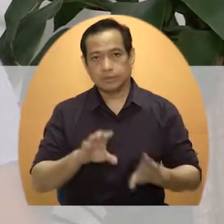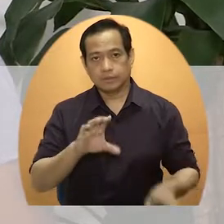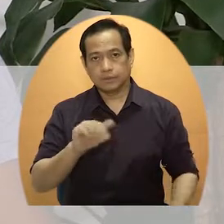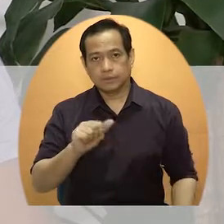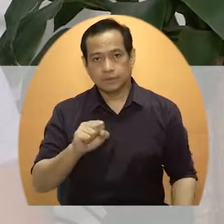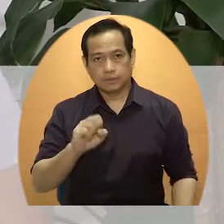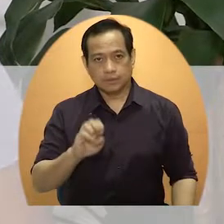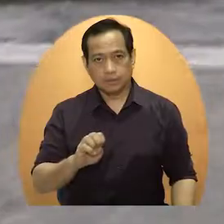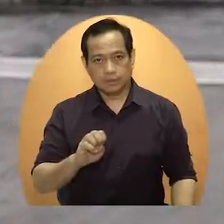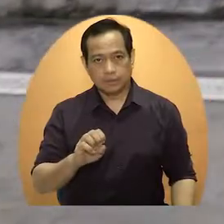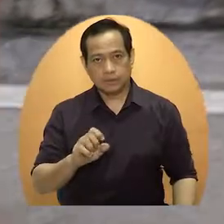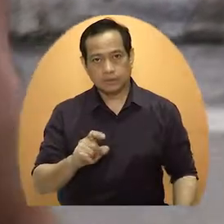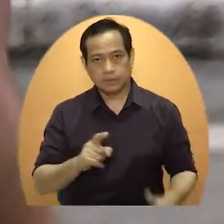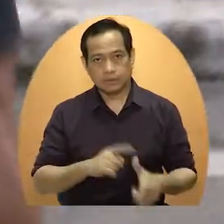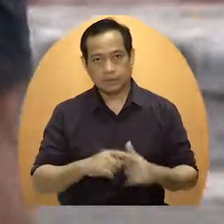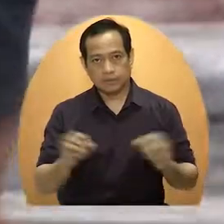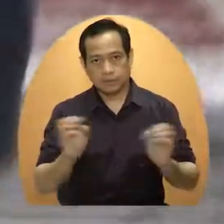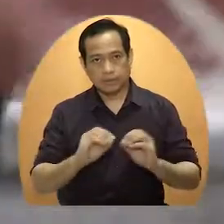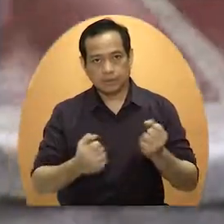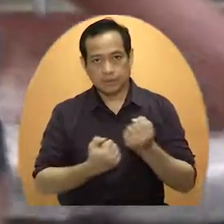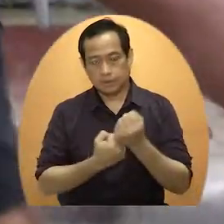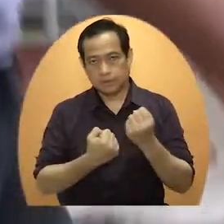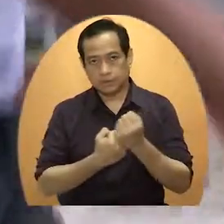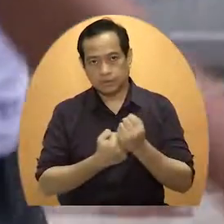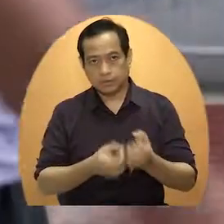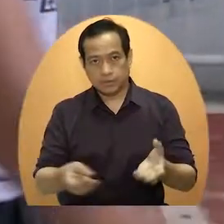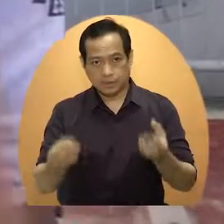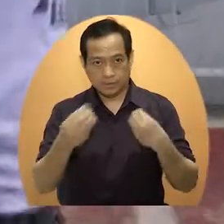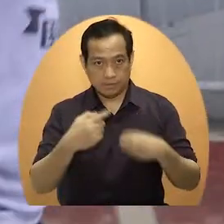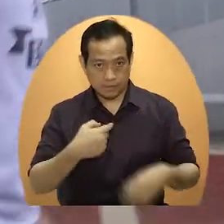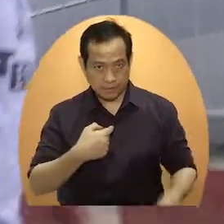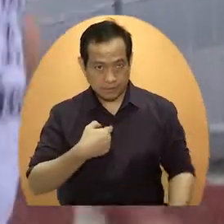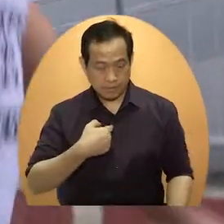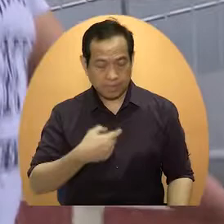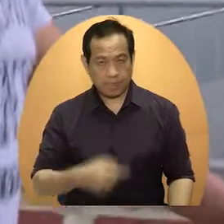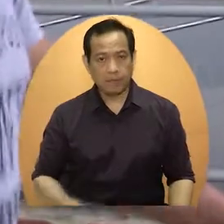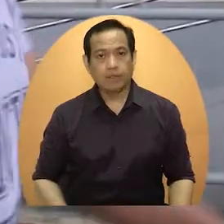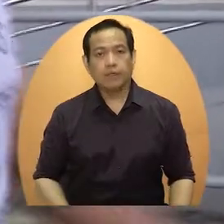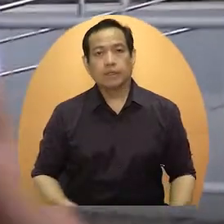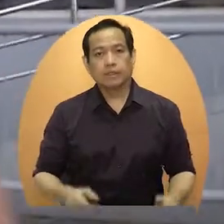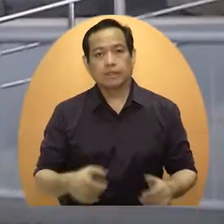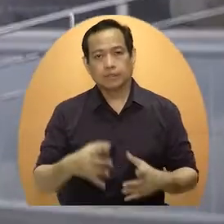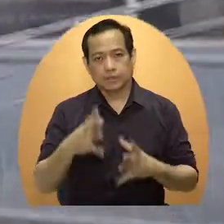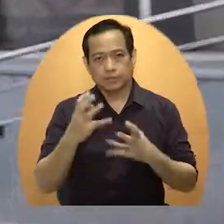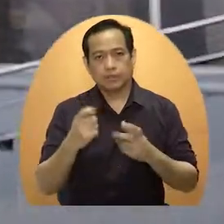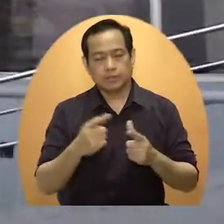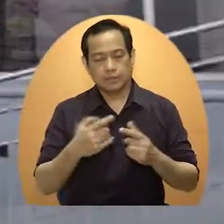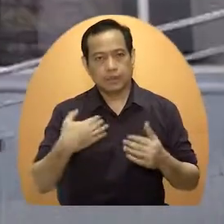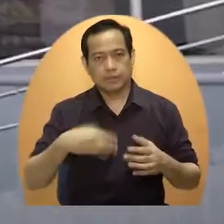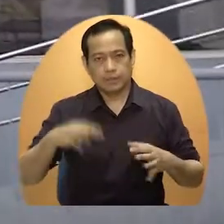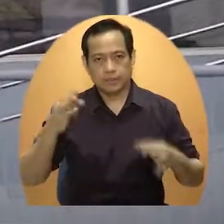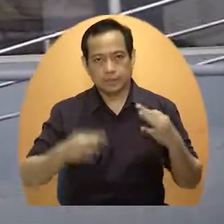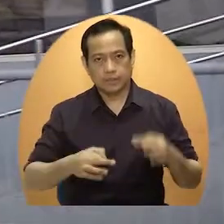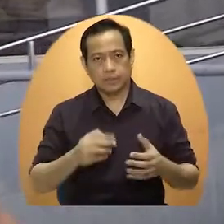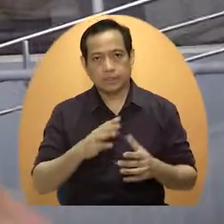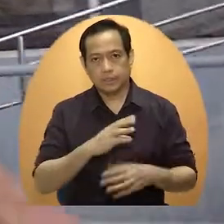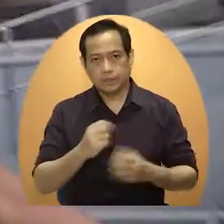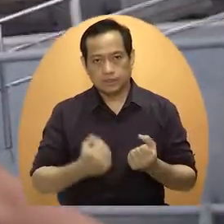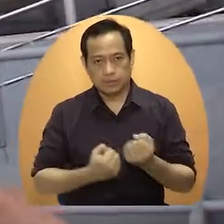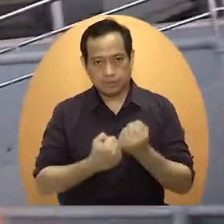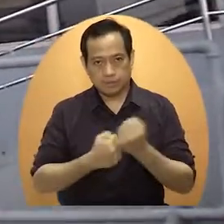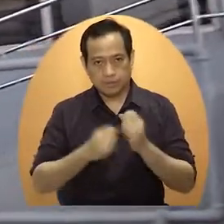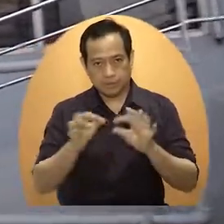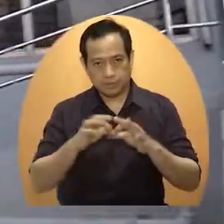Sabi ko, bakit close yung kaso? Nga, wala naman akong tanggap na subpoena. Dahil naging mailap ang hustisya at ang suporta ng kanyang